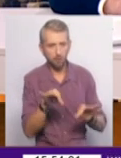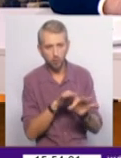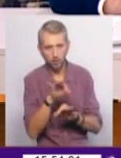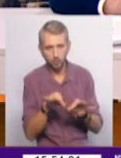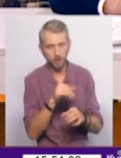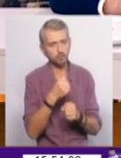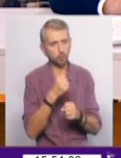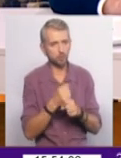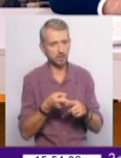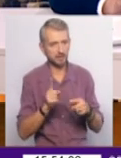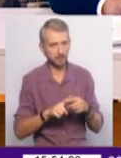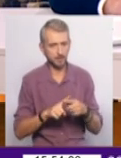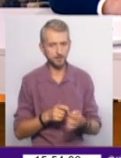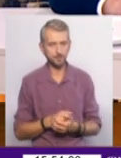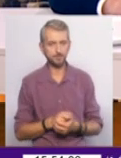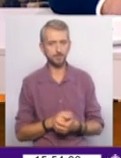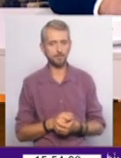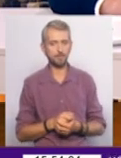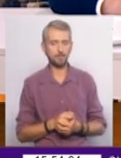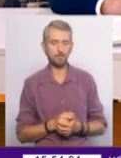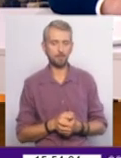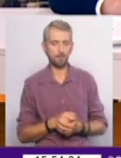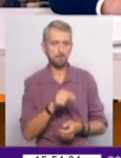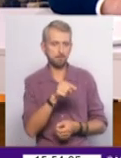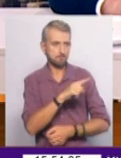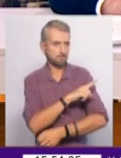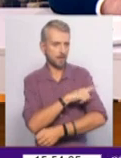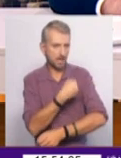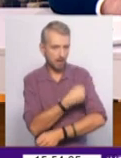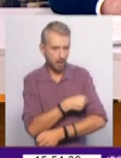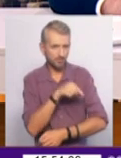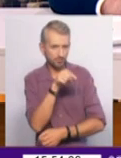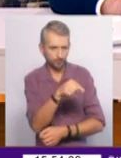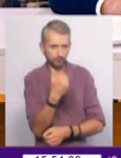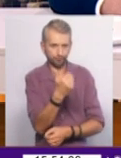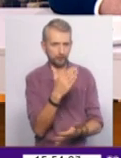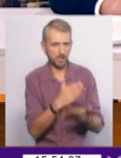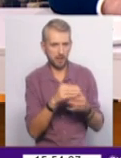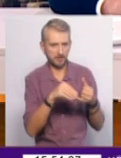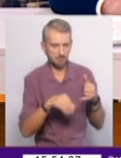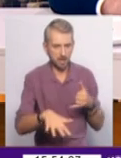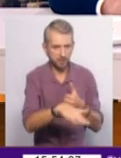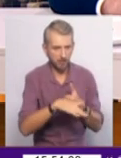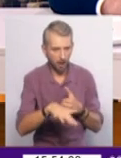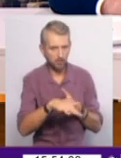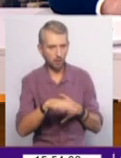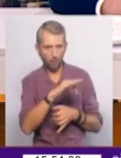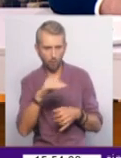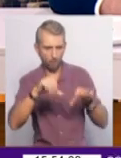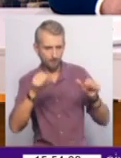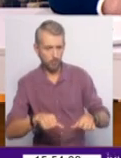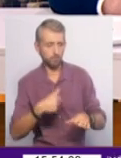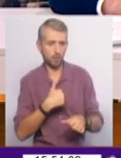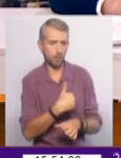це. У цій лікарні є відведена земельна ділянка, і ми хочемо дійсно там забудувати.